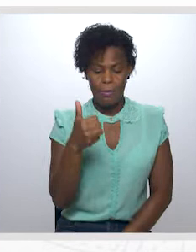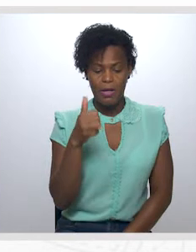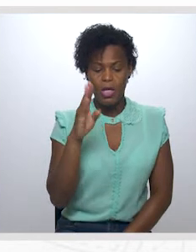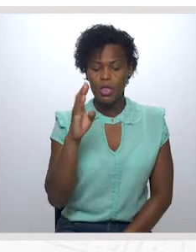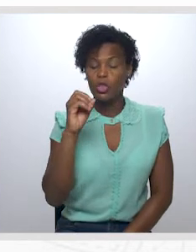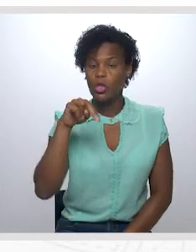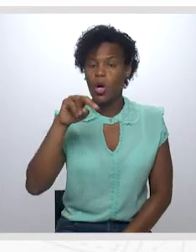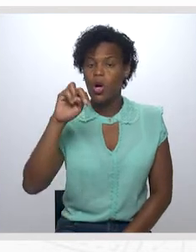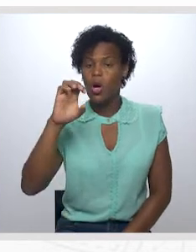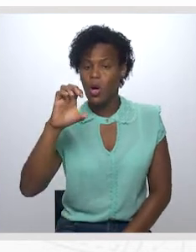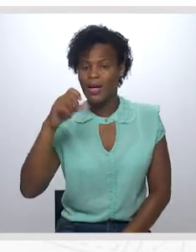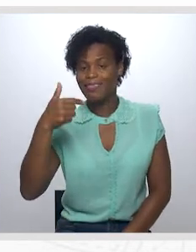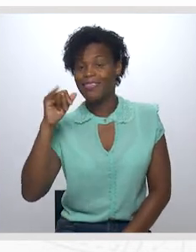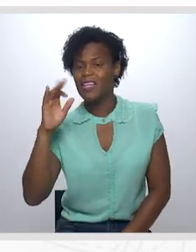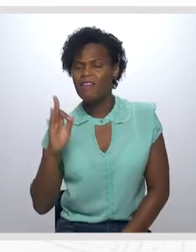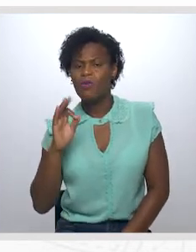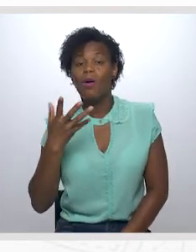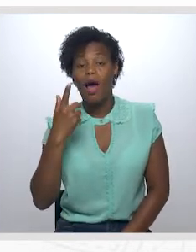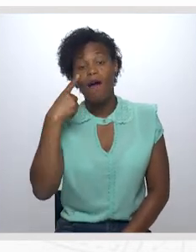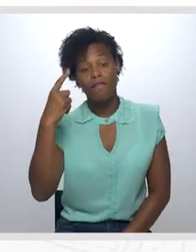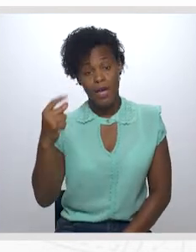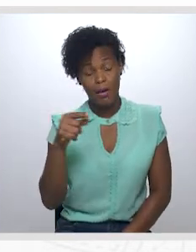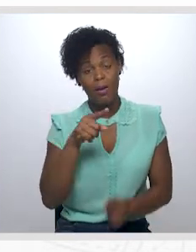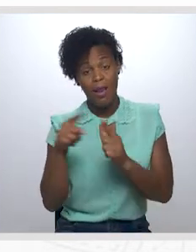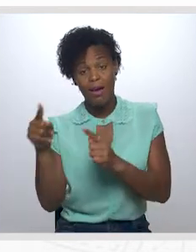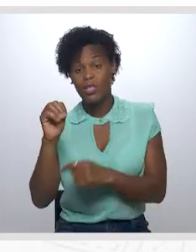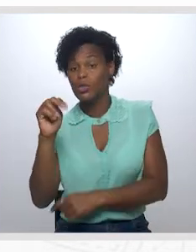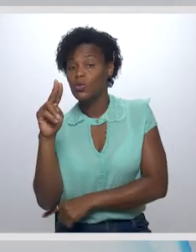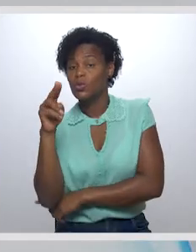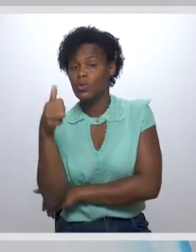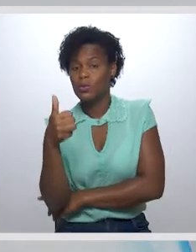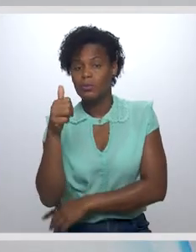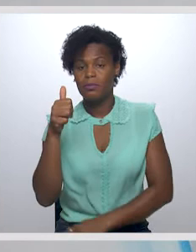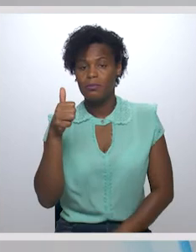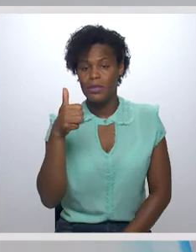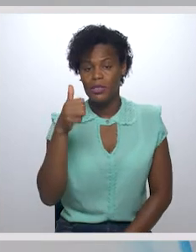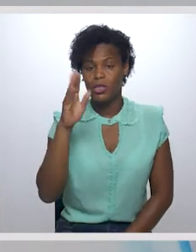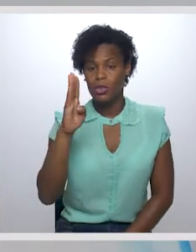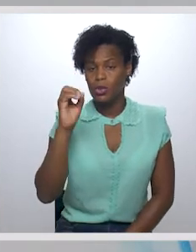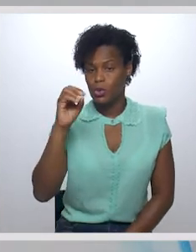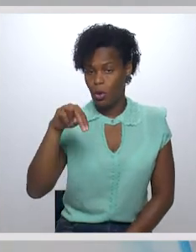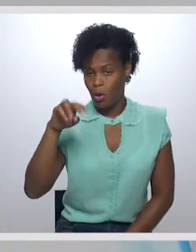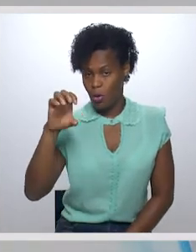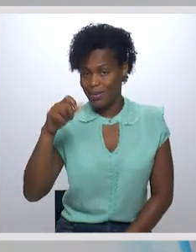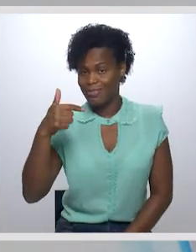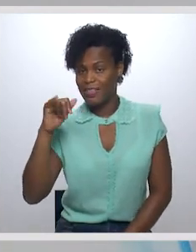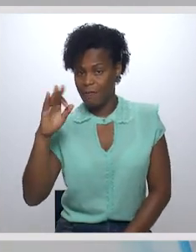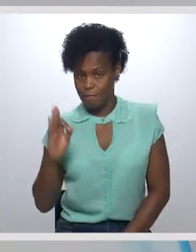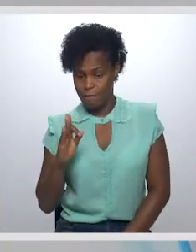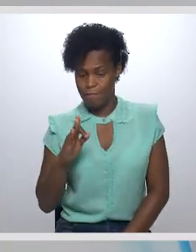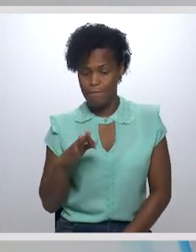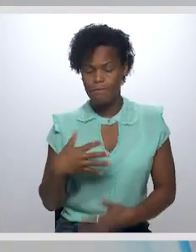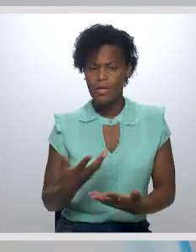verbe au subjonctif. Vous êtes d'accord avec moi? Très bien. Maintenant, je vous